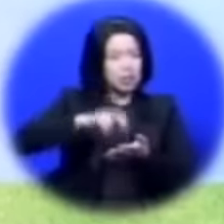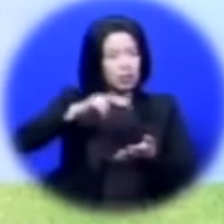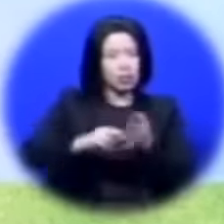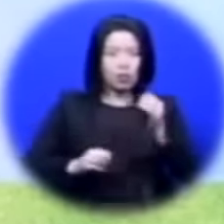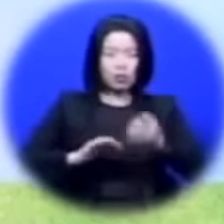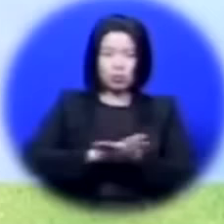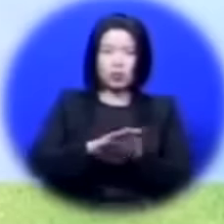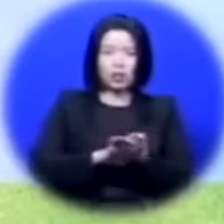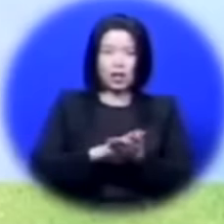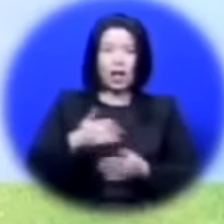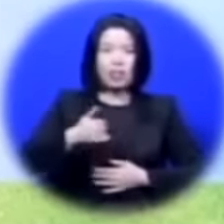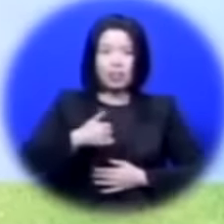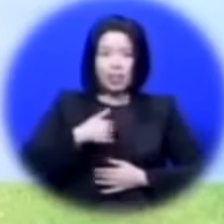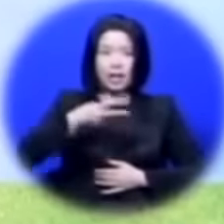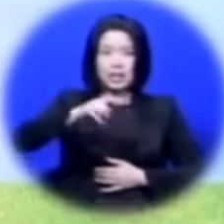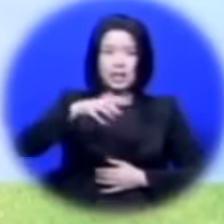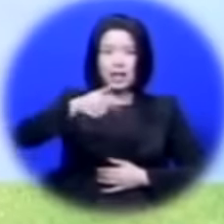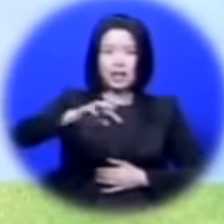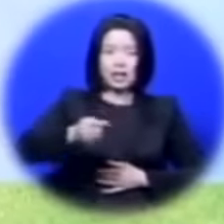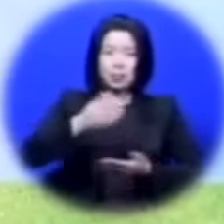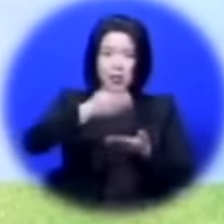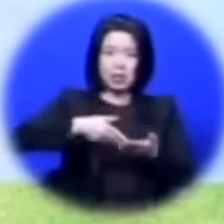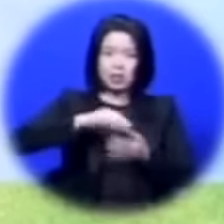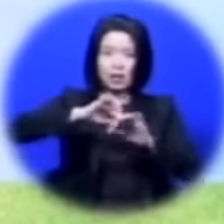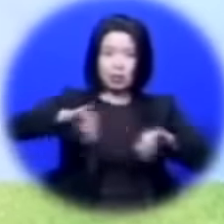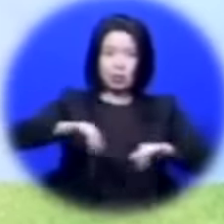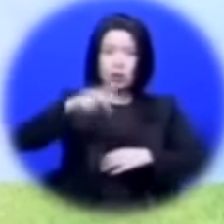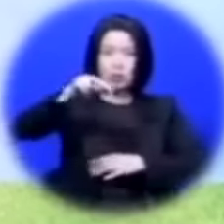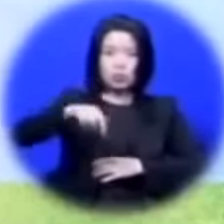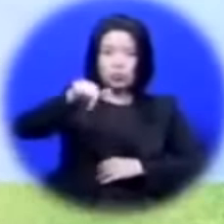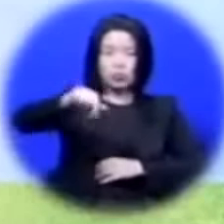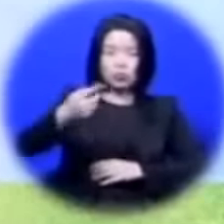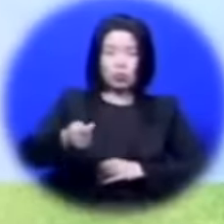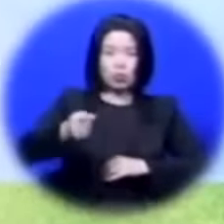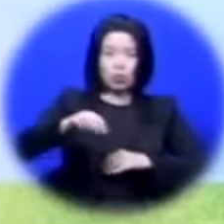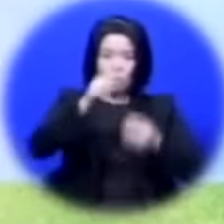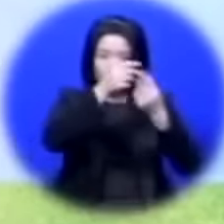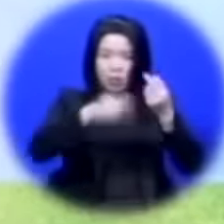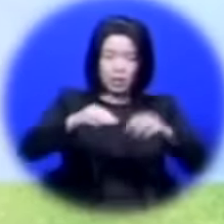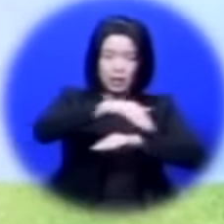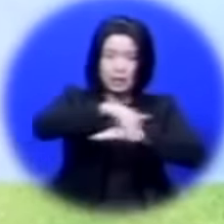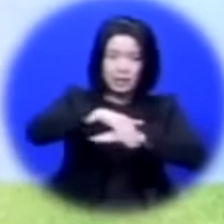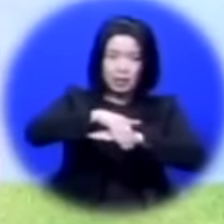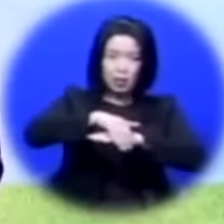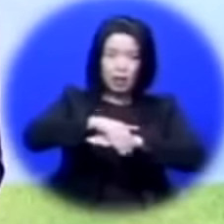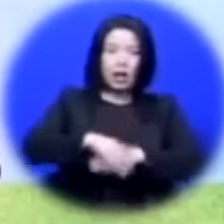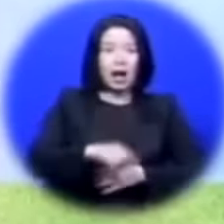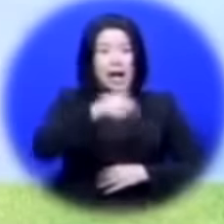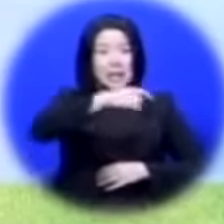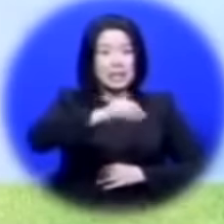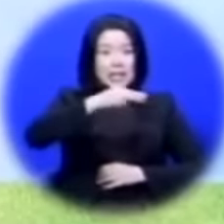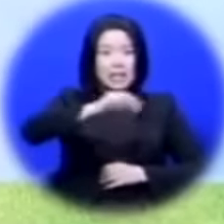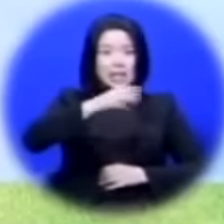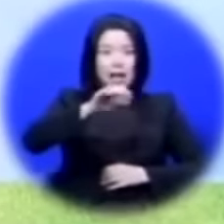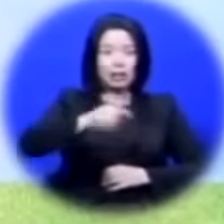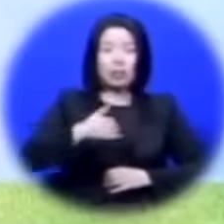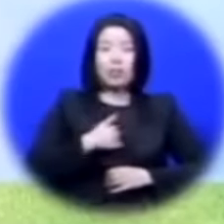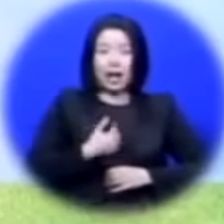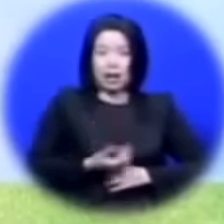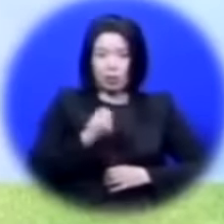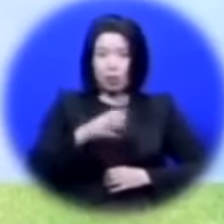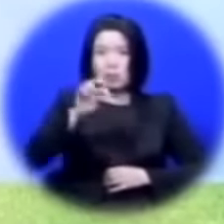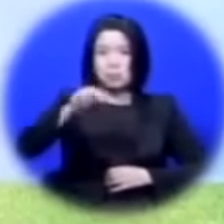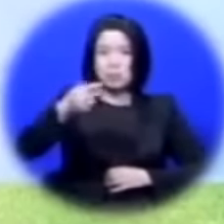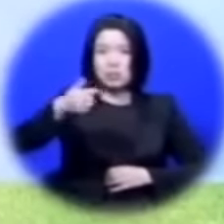내가 세계을 나누고 수 골짜기를 하겠다 루도 나의 것이요 세도 나의 것이다 에브라임은 내